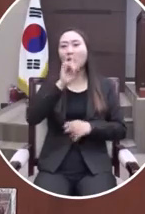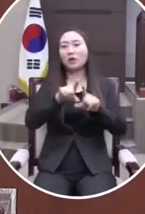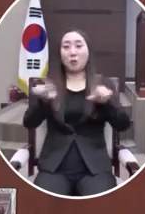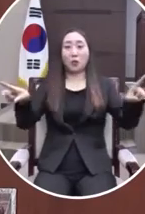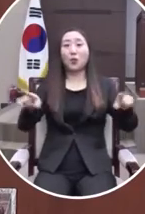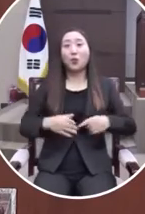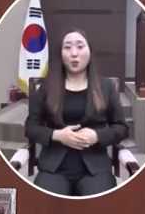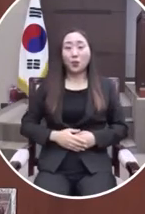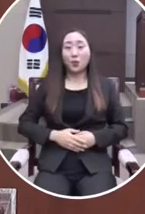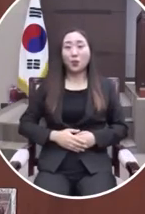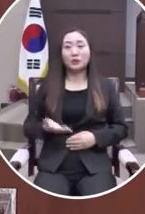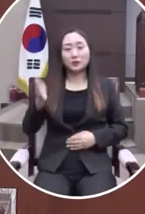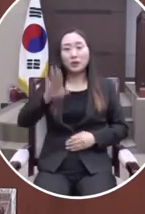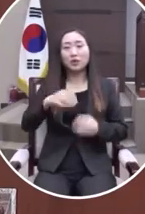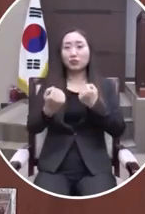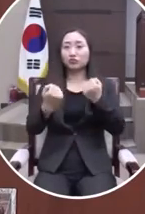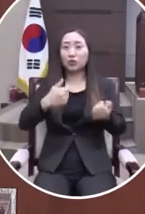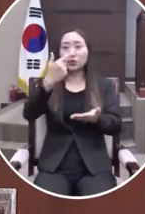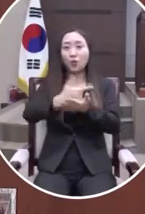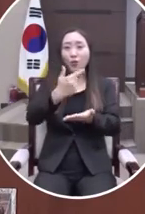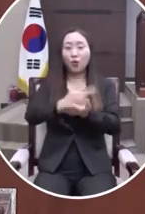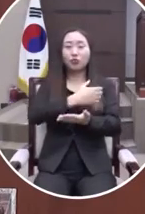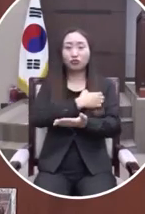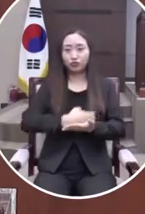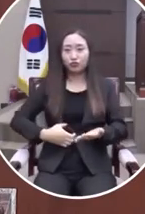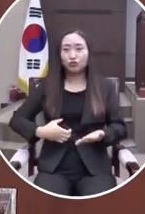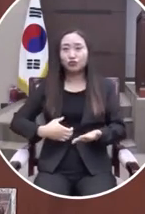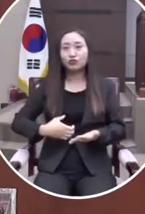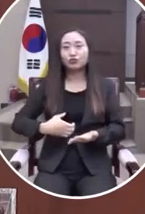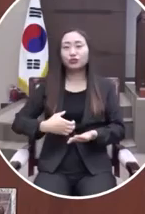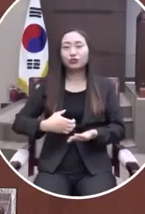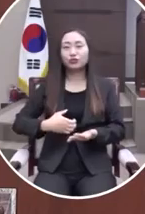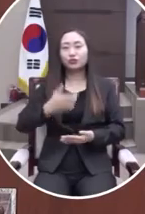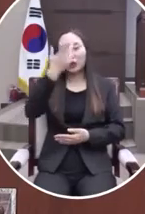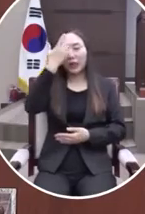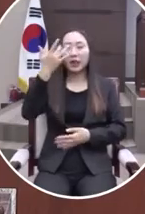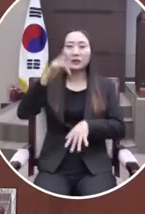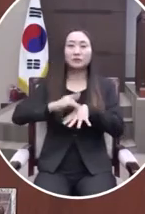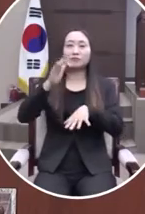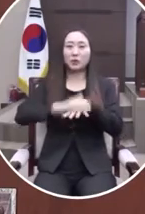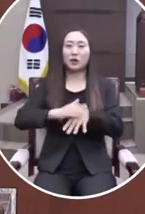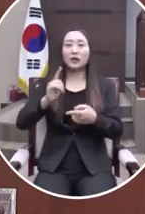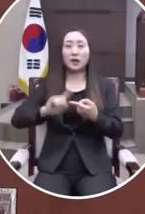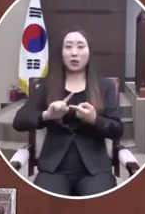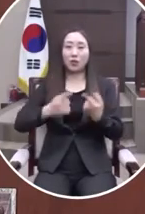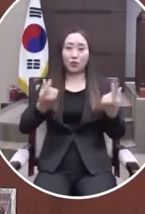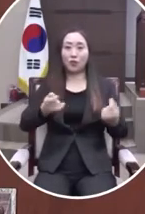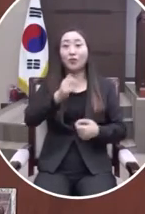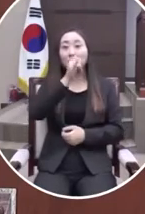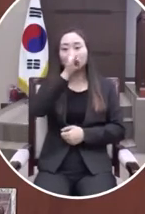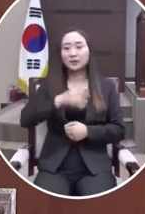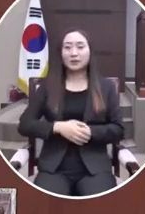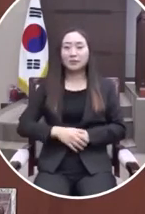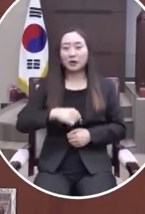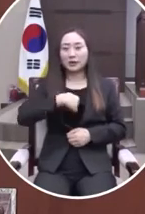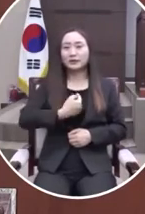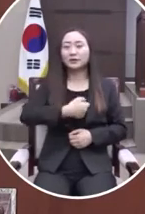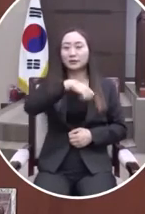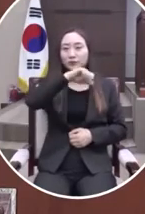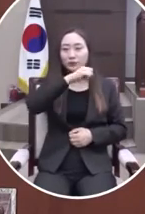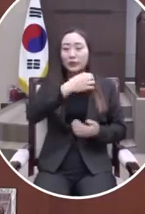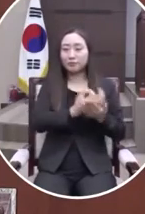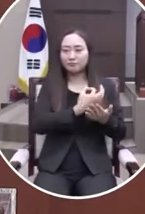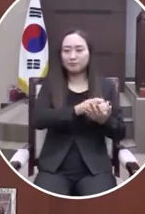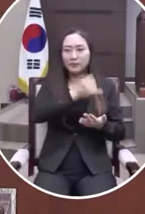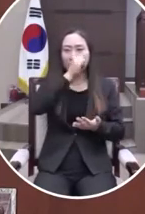보통입니다. 그럼에도 불구하고 우리 노원구는 여전히 관성적입니다. 자체 수입으로는 인건비도 못